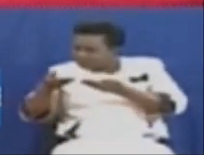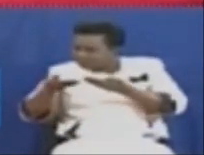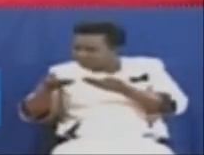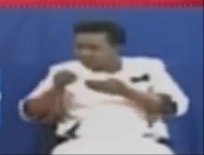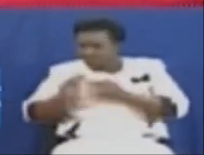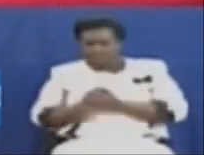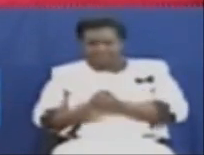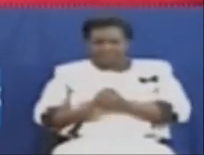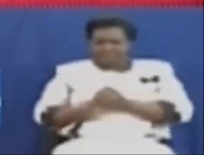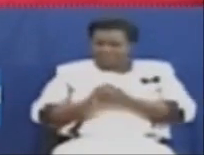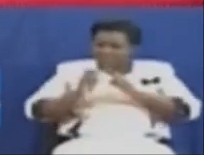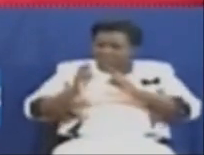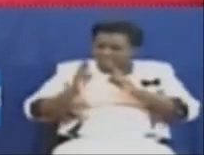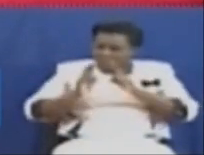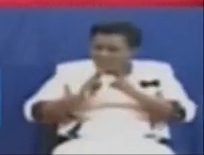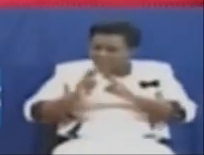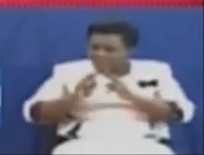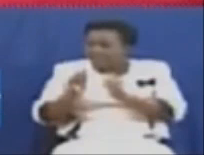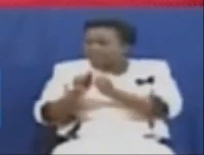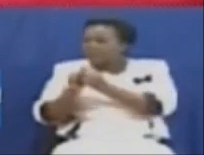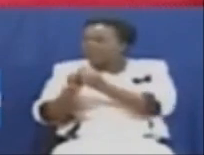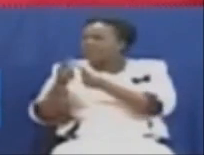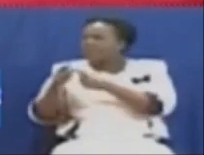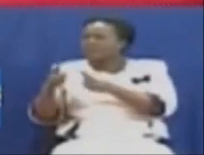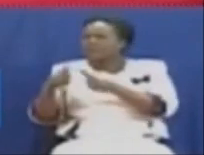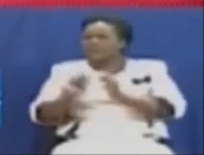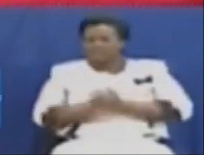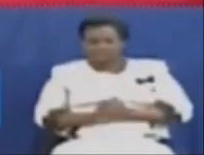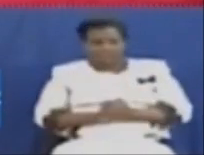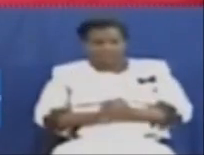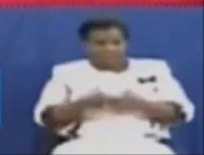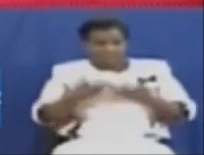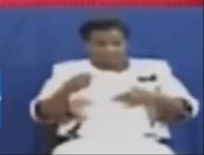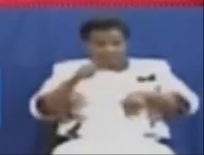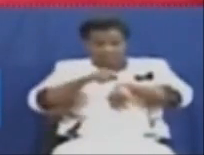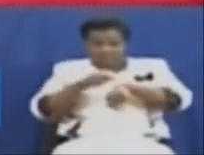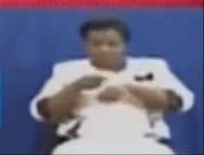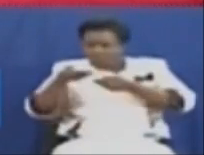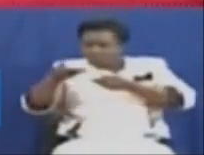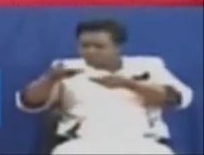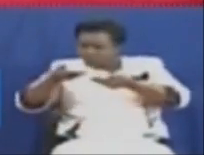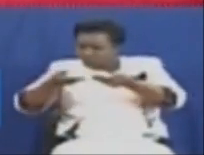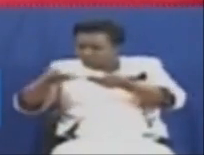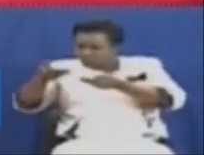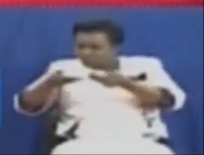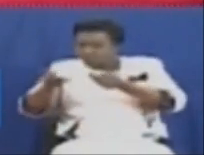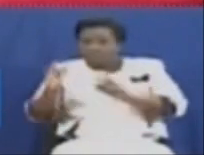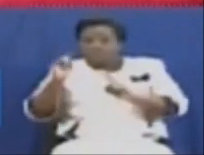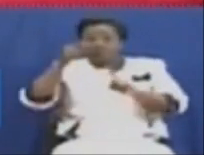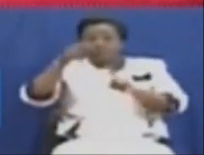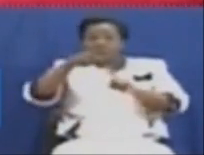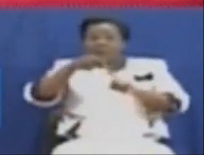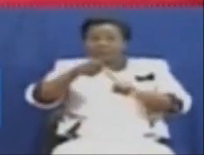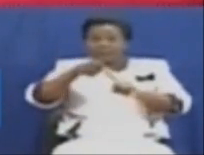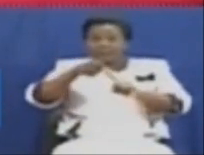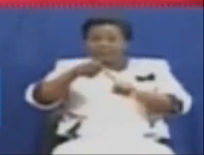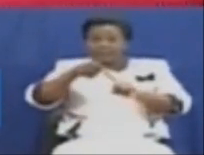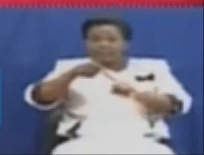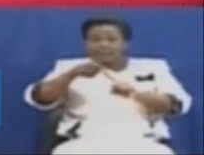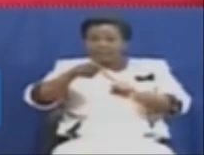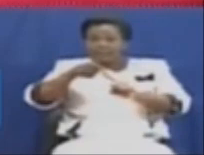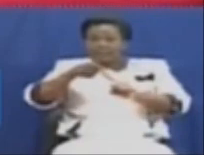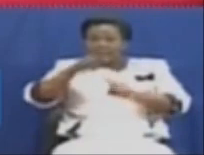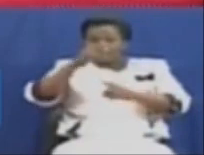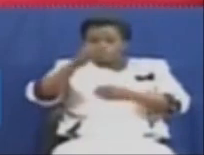tunabadilishana mawazo, lakini sote tunapobadilishana mawazo tunalenga kulifanya taifa hili liwe